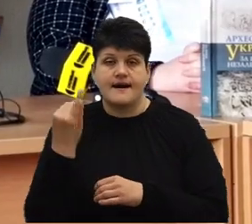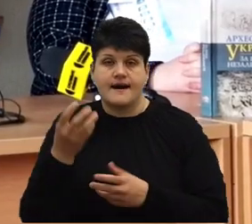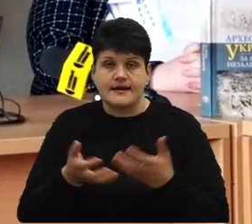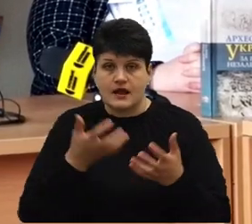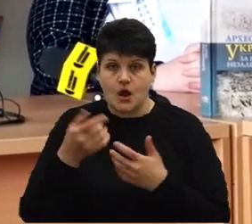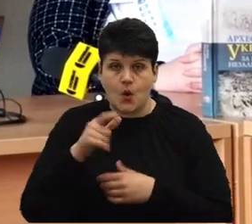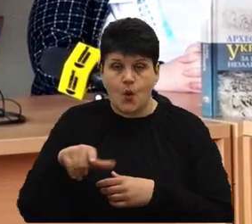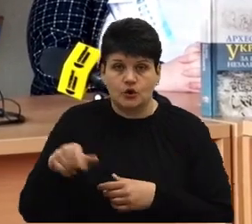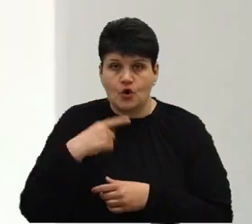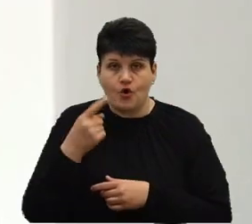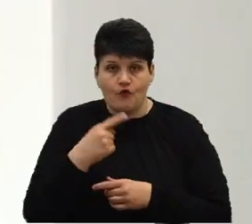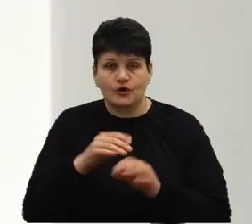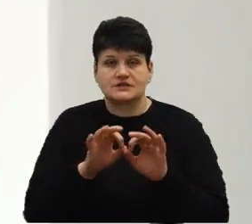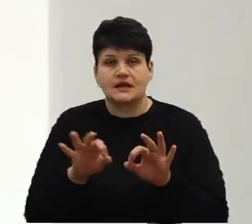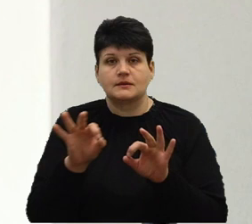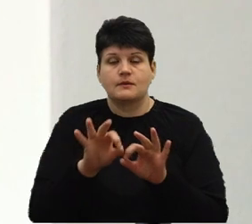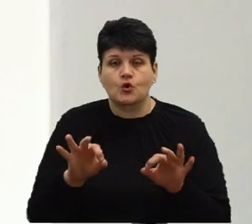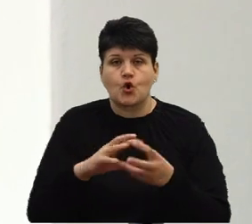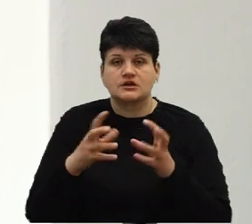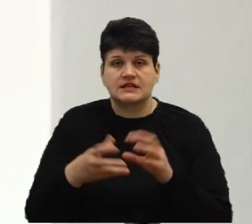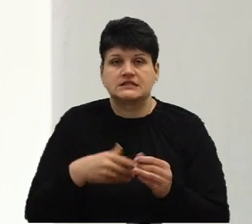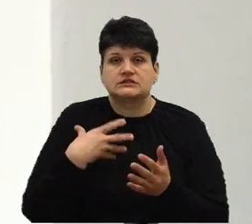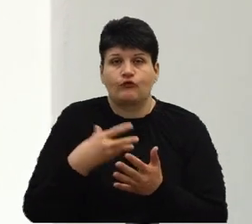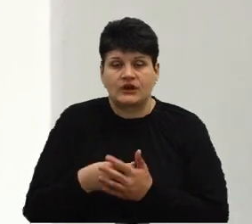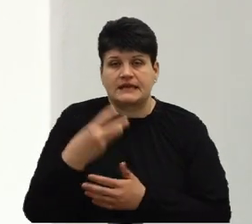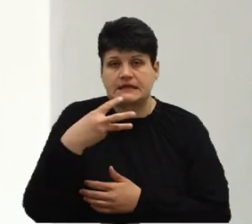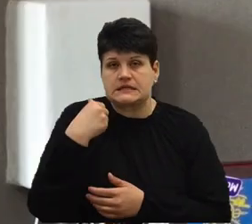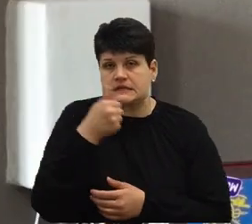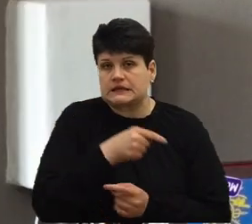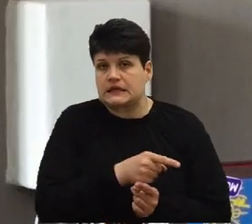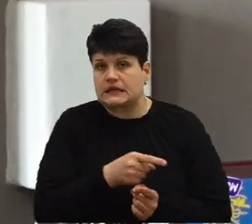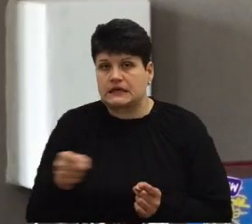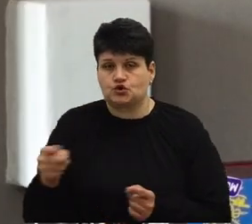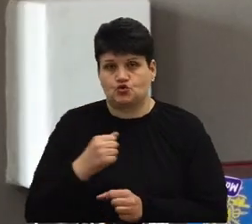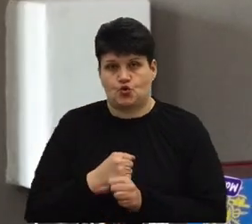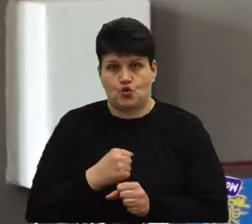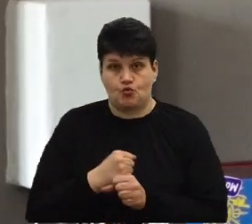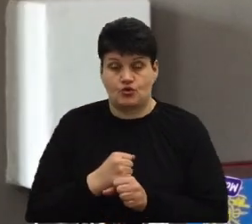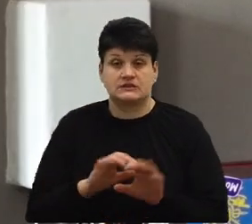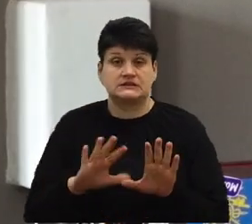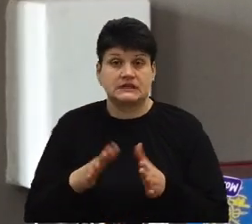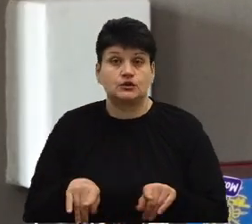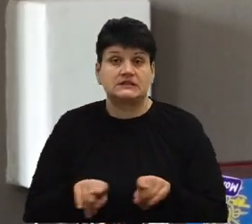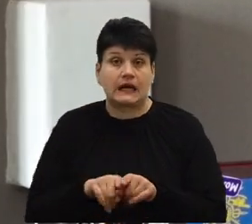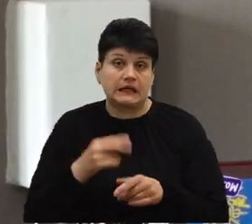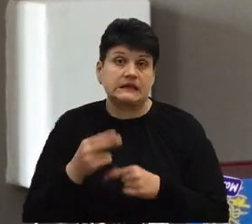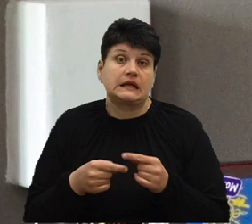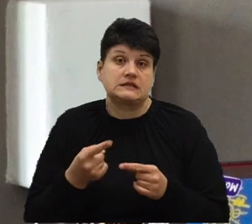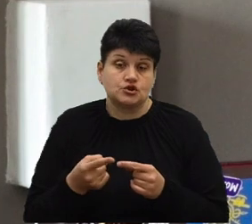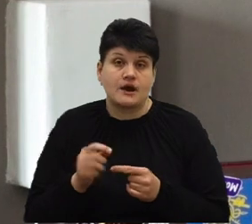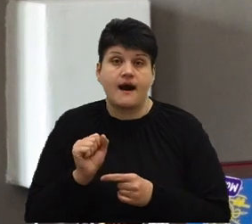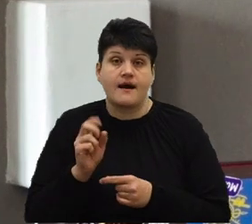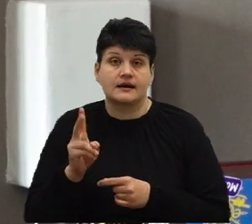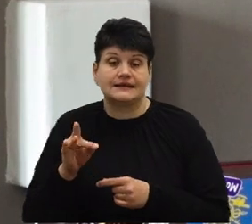без наукових термінів розказати про результат своєї тридцятирічної роботи якусь склалося так традиційно що Академічна